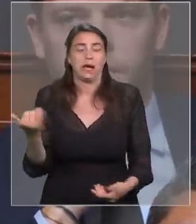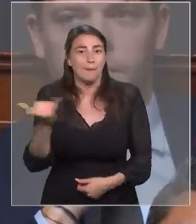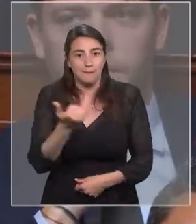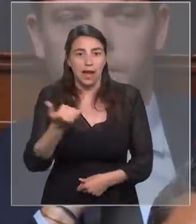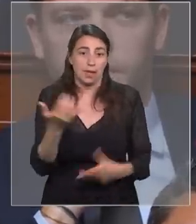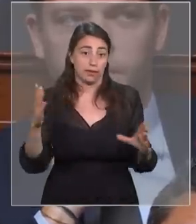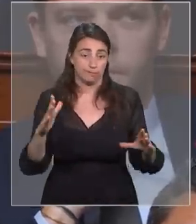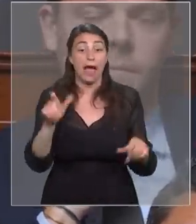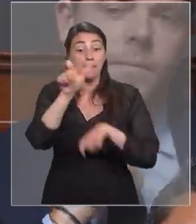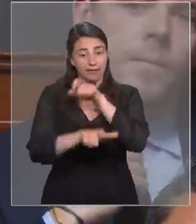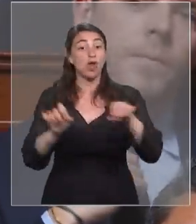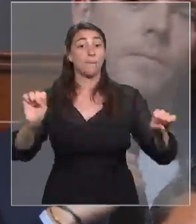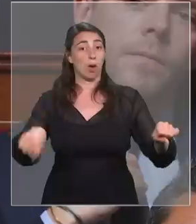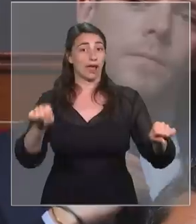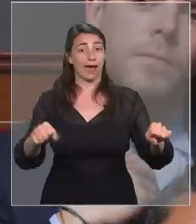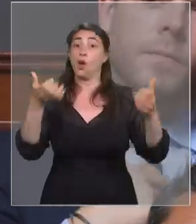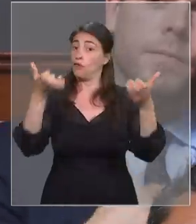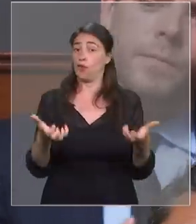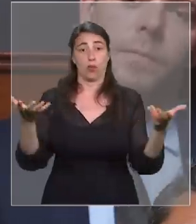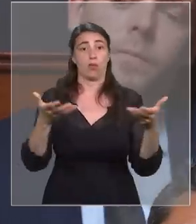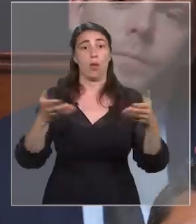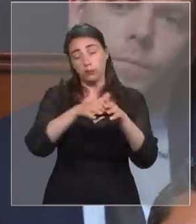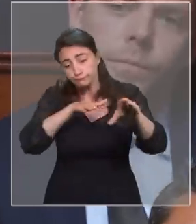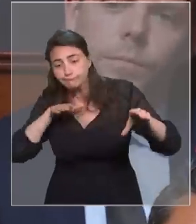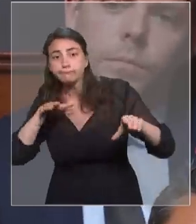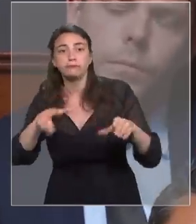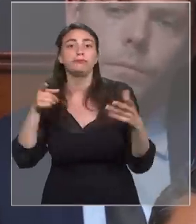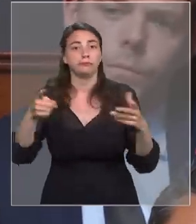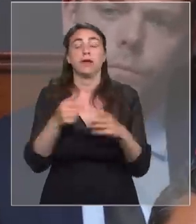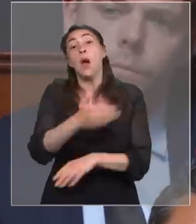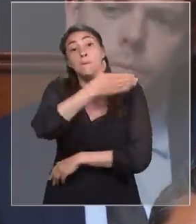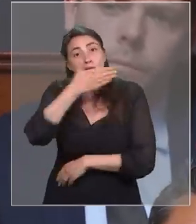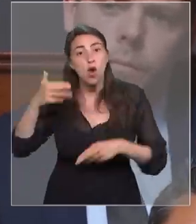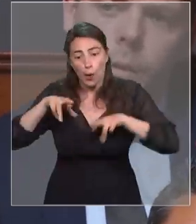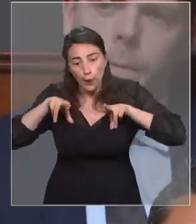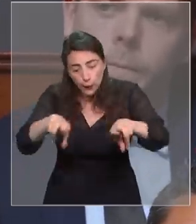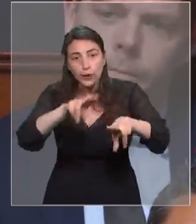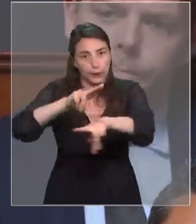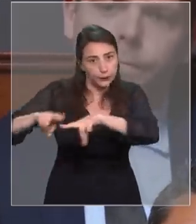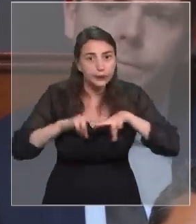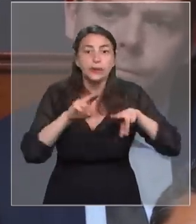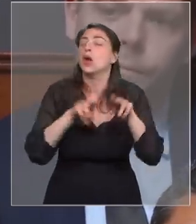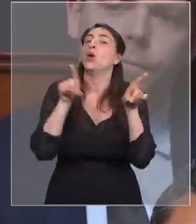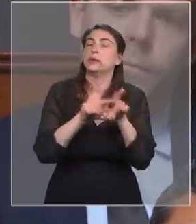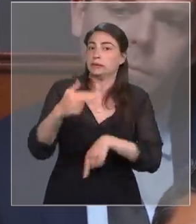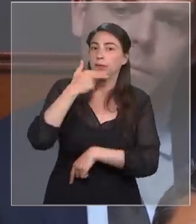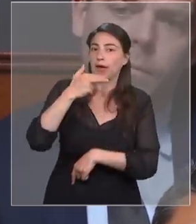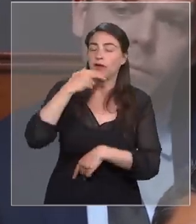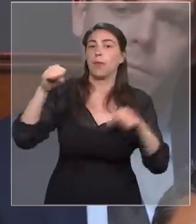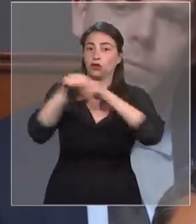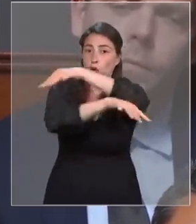mesures alternatives visant à améliorer la sécurité routière et la performance environnementale